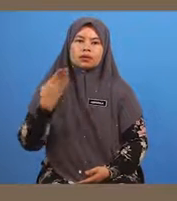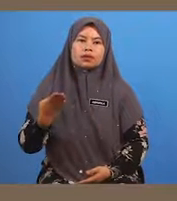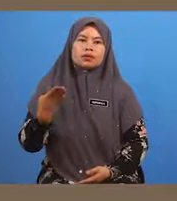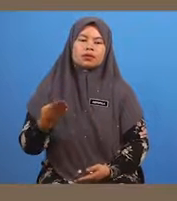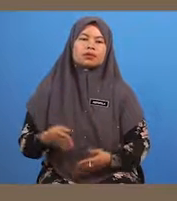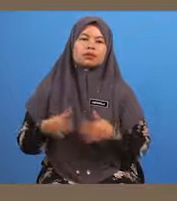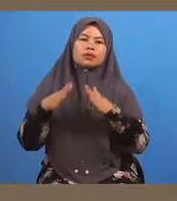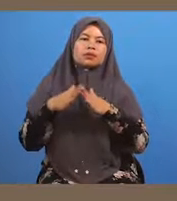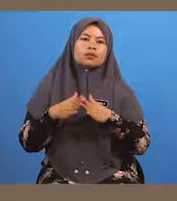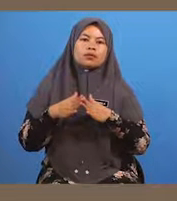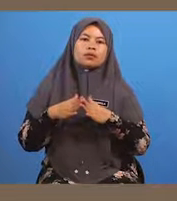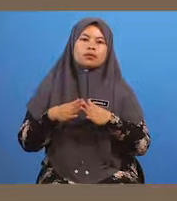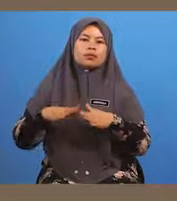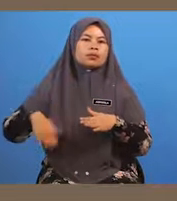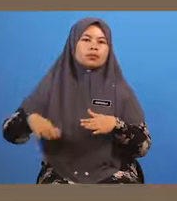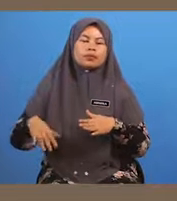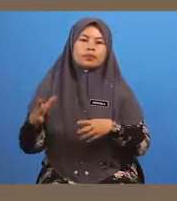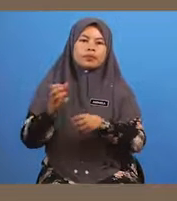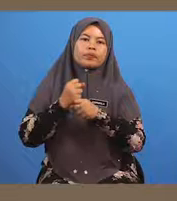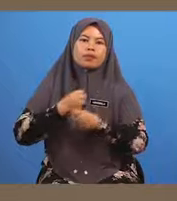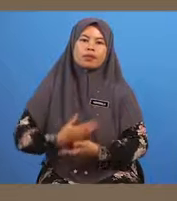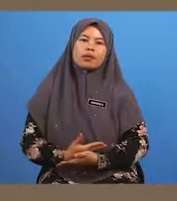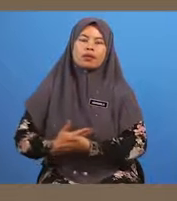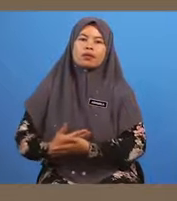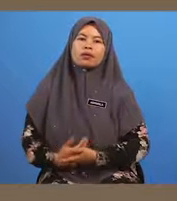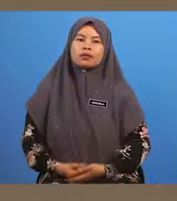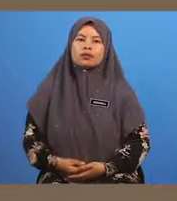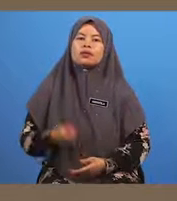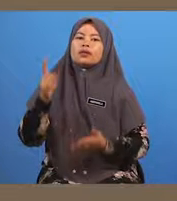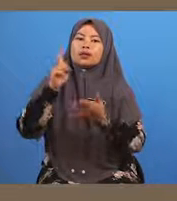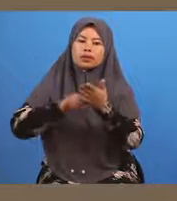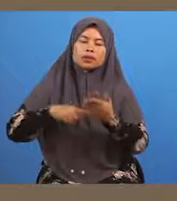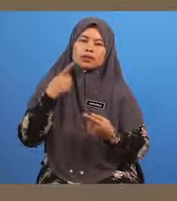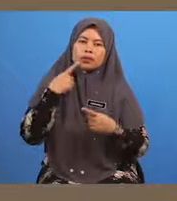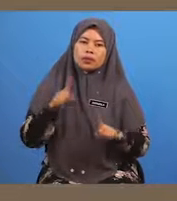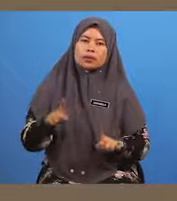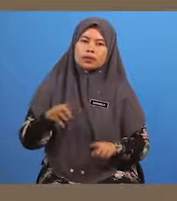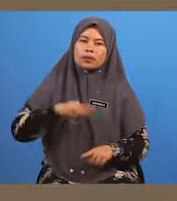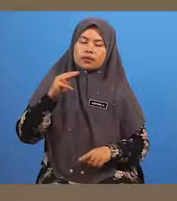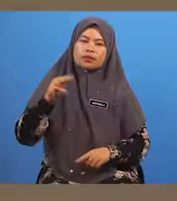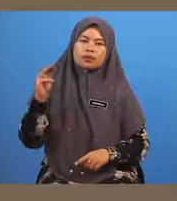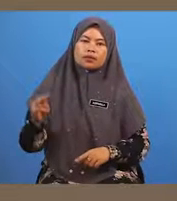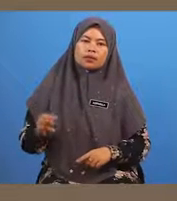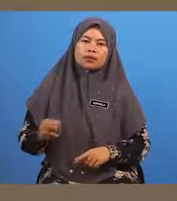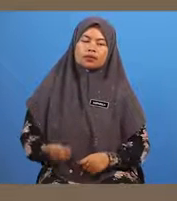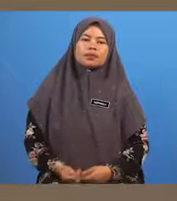yang tidak dikurniakan zuriat. Jadi, apakah jawapannya murid-murid? Mari kita lihat